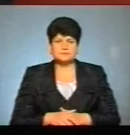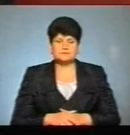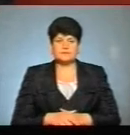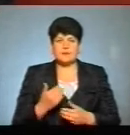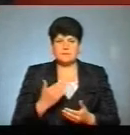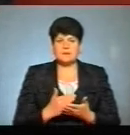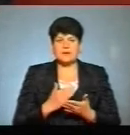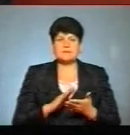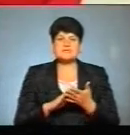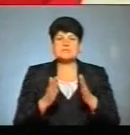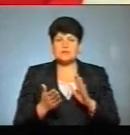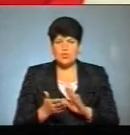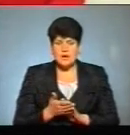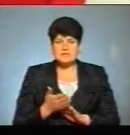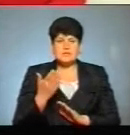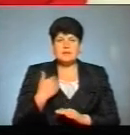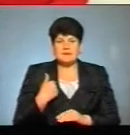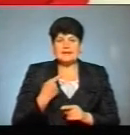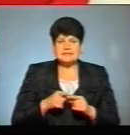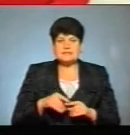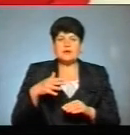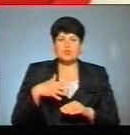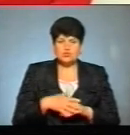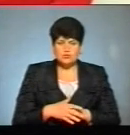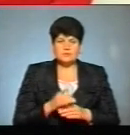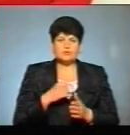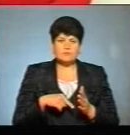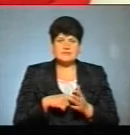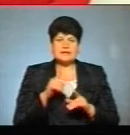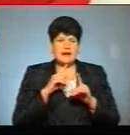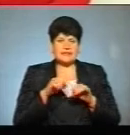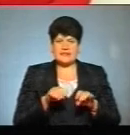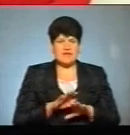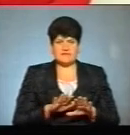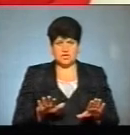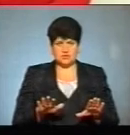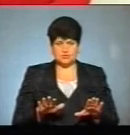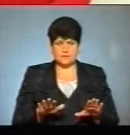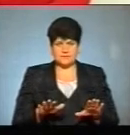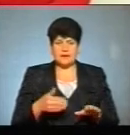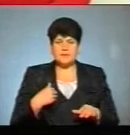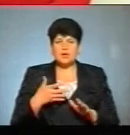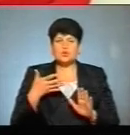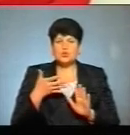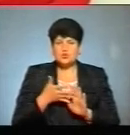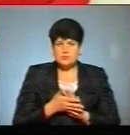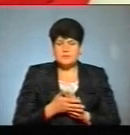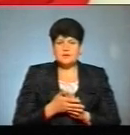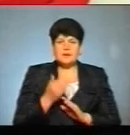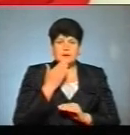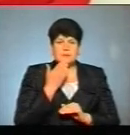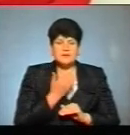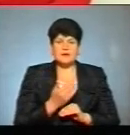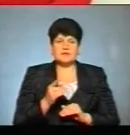маємо ситуацію, коли, і ми це розуміємо, що все ж таки міська рада не вирішує. Ми розуміємо навіть те, от ви питаєте, кажете,